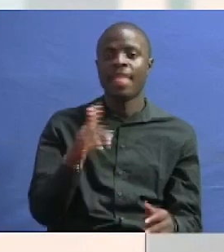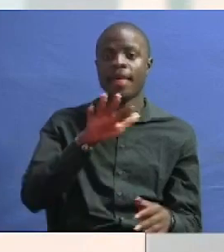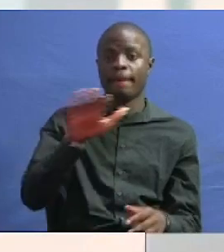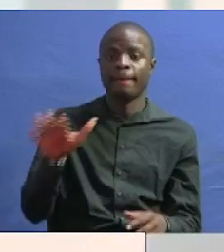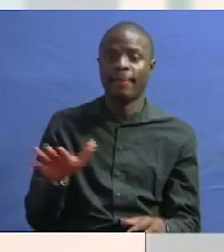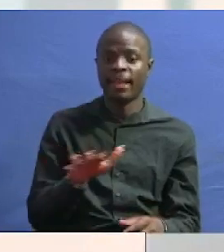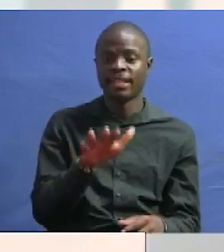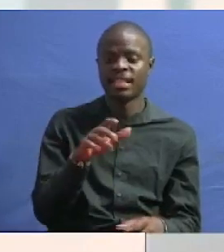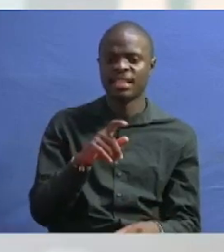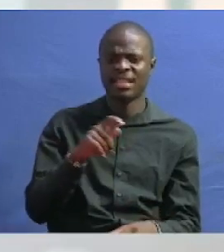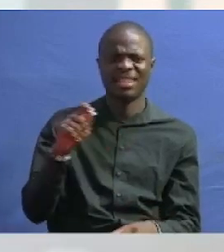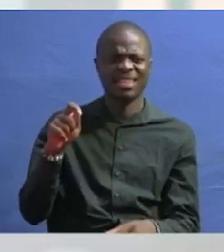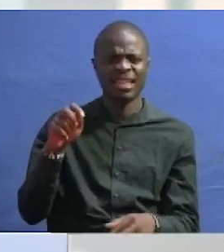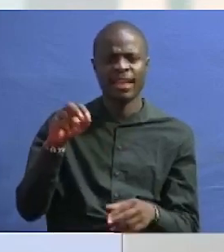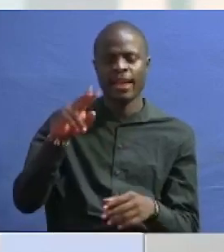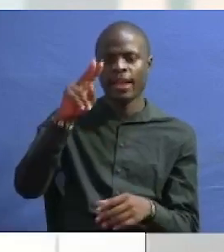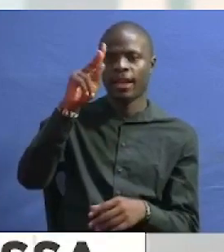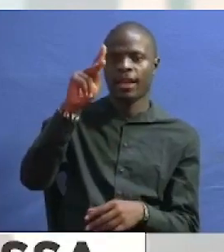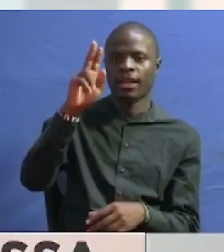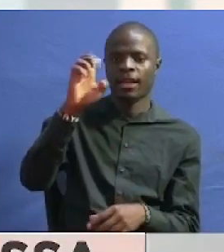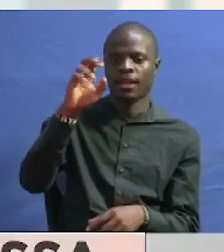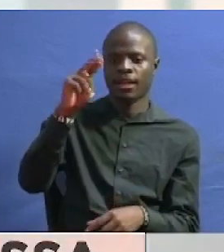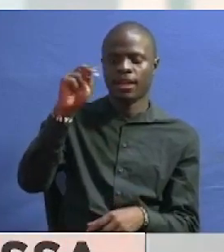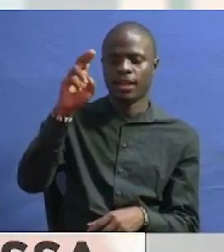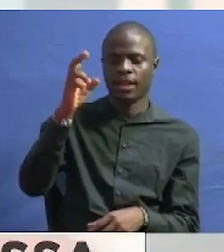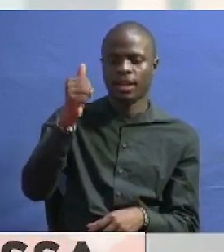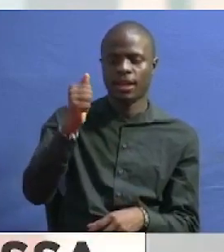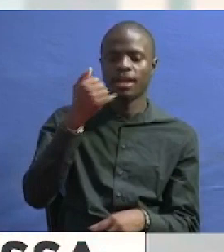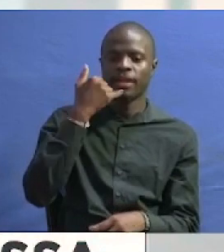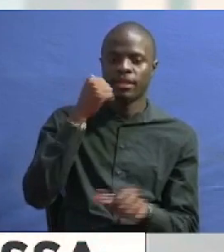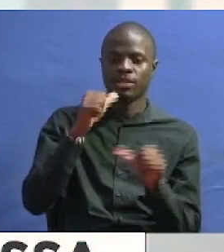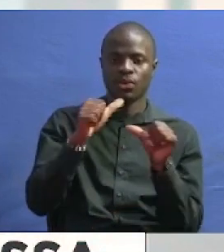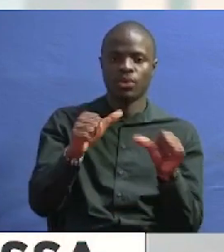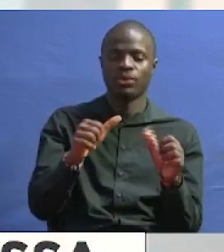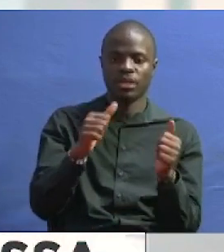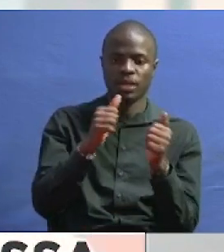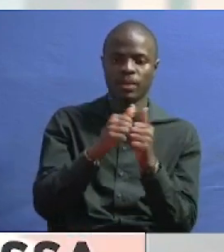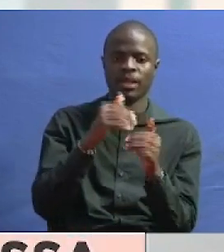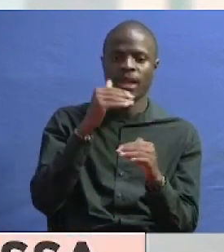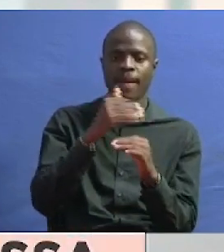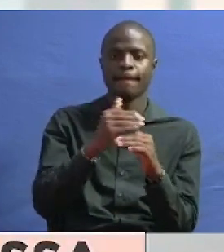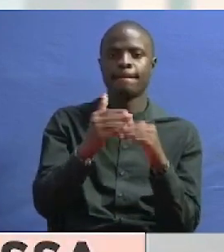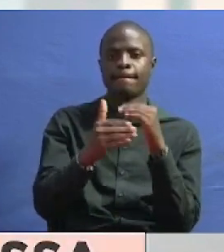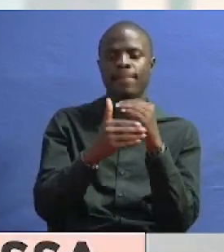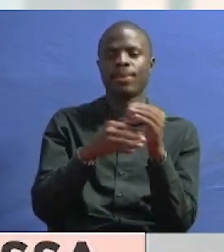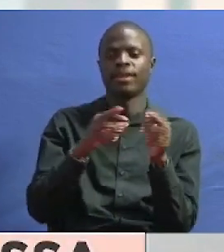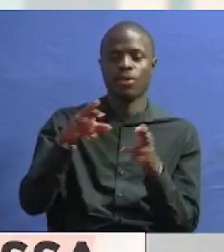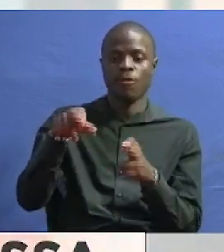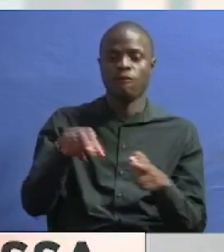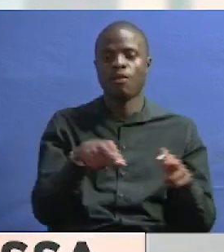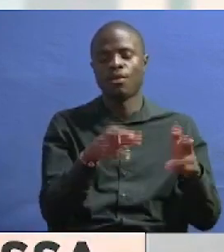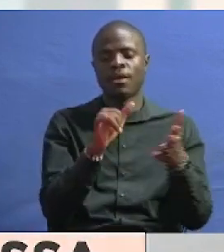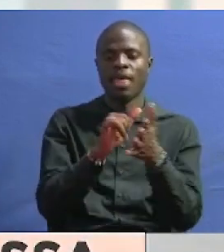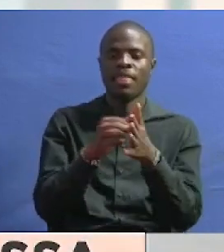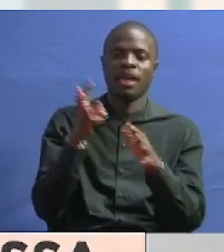Kwingineko, mamlaka ya kusimamia barabara kuu nchini KeNHA inaendelea na ujenzi wa barabara eneo la Garissa Madogo, barabara iliyoathiriwa